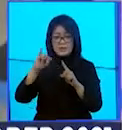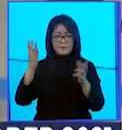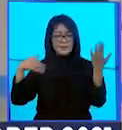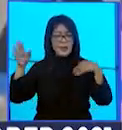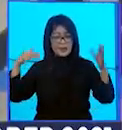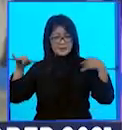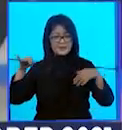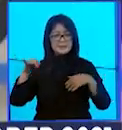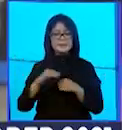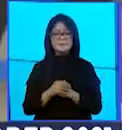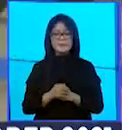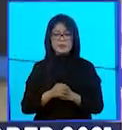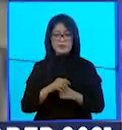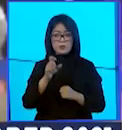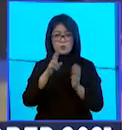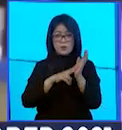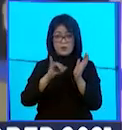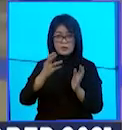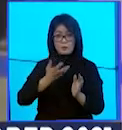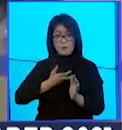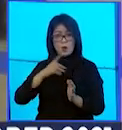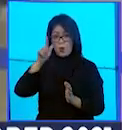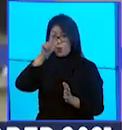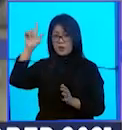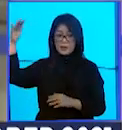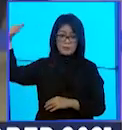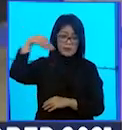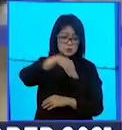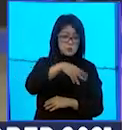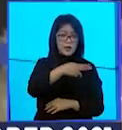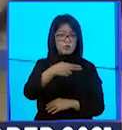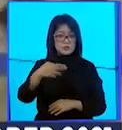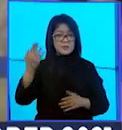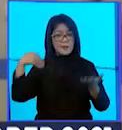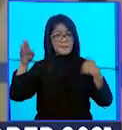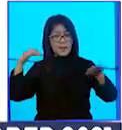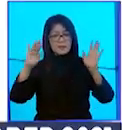Warga negara asing yang hendak berkunjung ke Indonesia bisa melalui Bali dengan sejumlah syarat.